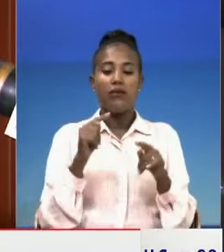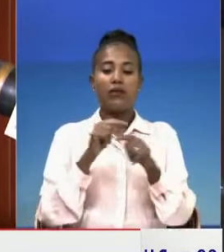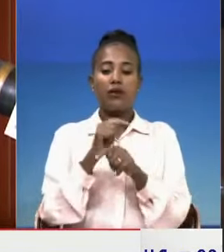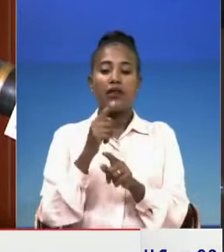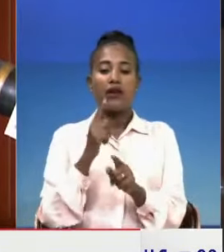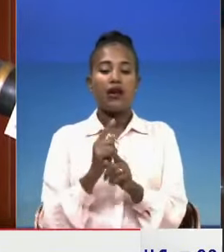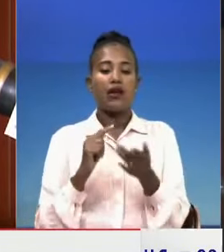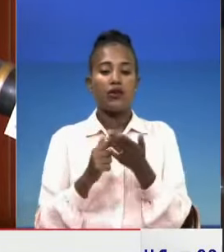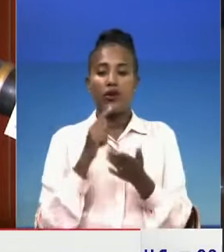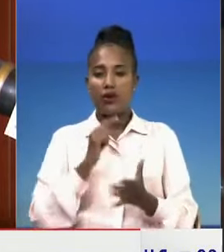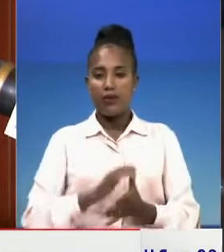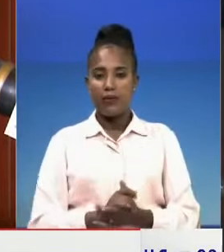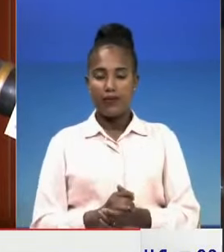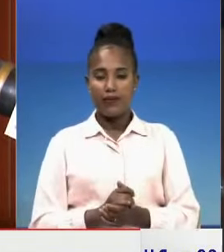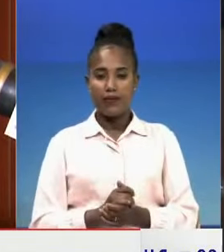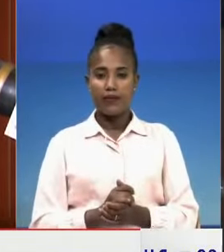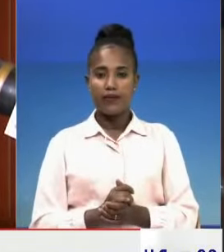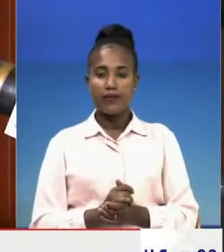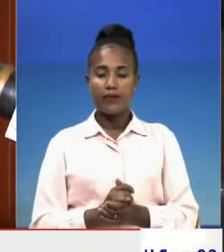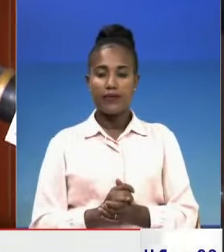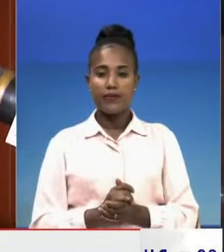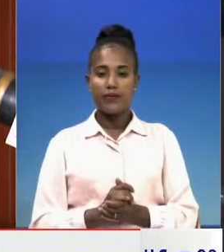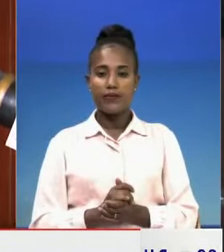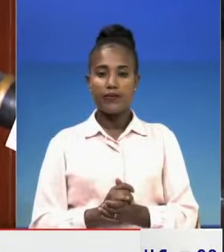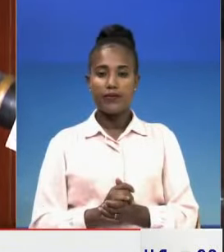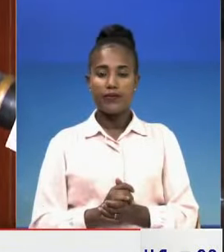በተግባር የተረጋገጠው ይሄ ነው።